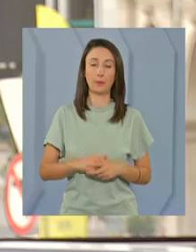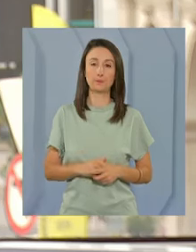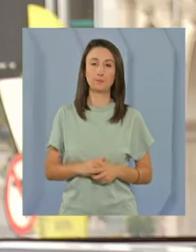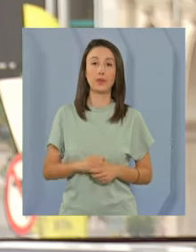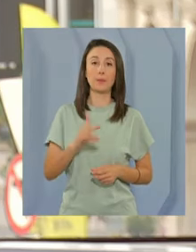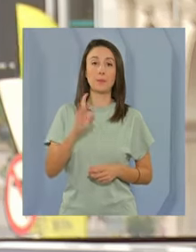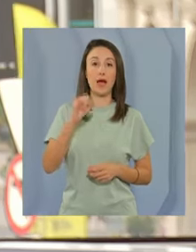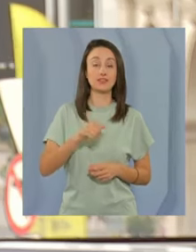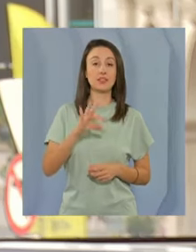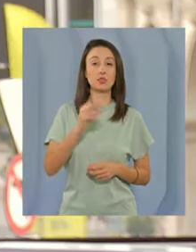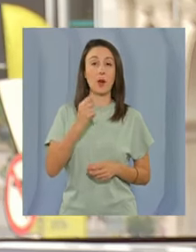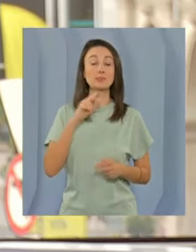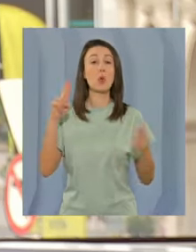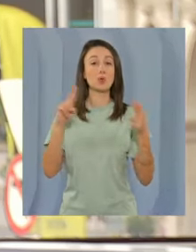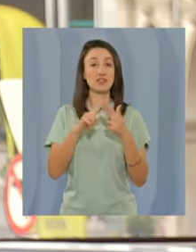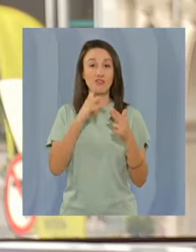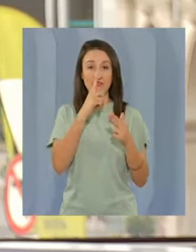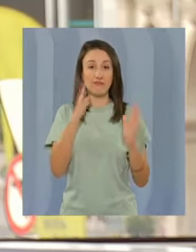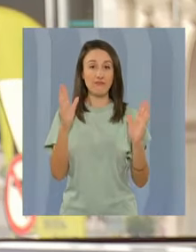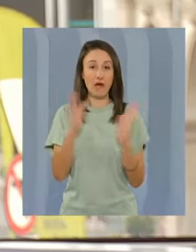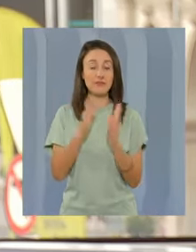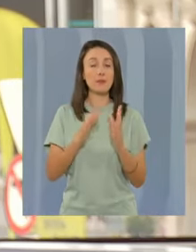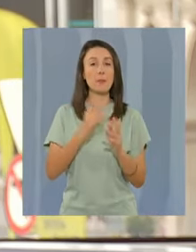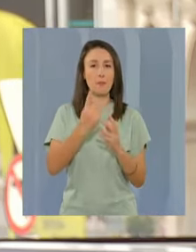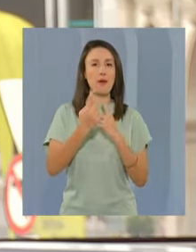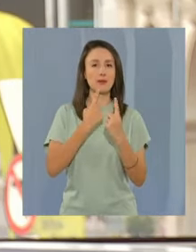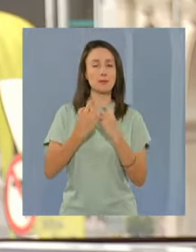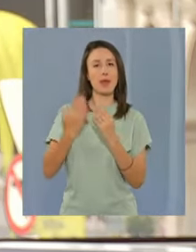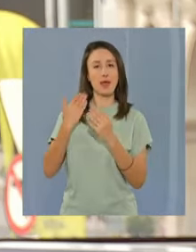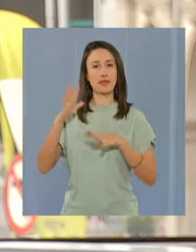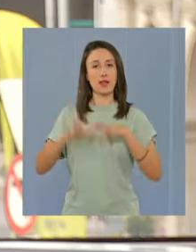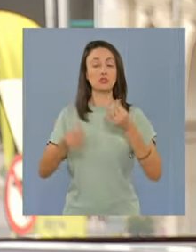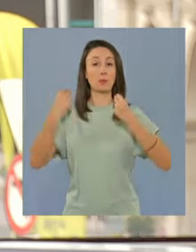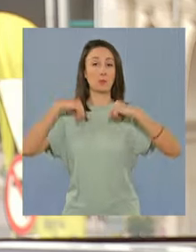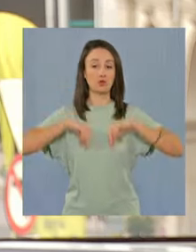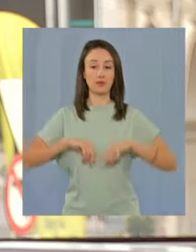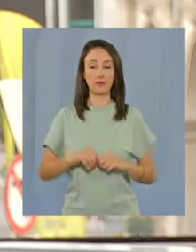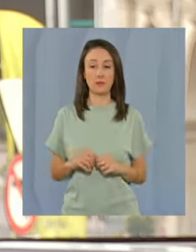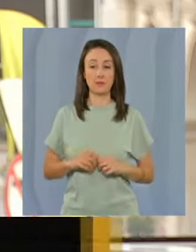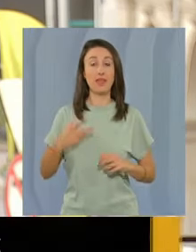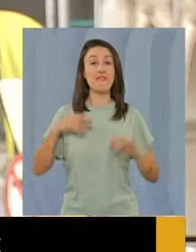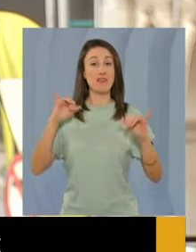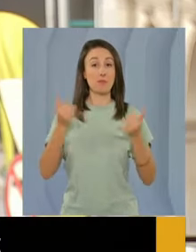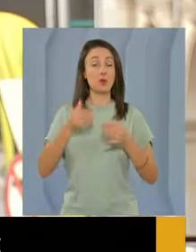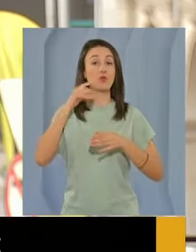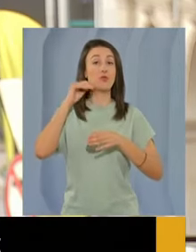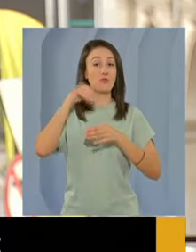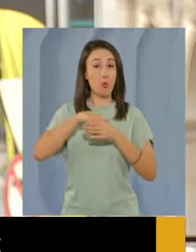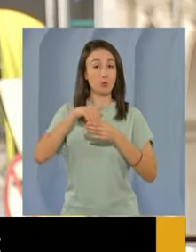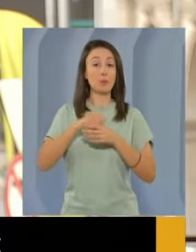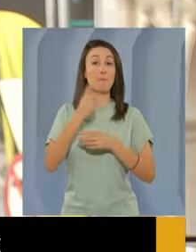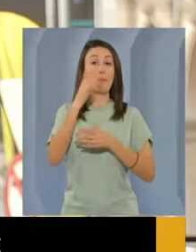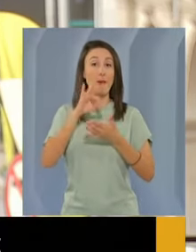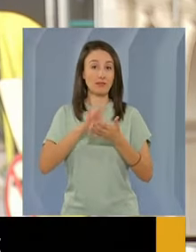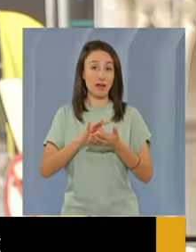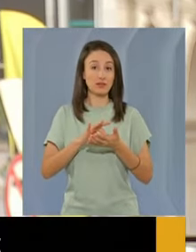Biden și Donald Trump s-au confruntat față în față în prima dezbatere televizată dinaintea alegerilor prezidențiale. Evenimentul electoral a marcat și o premieră. A fost